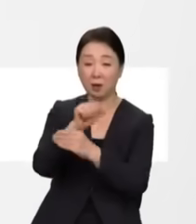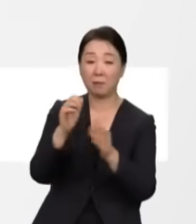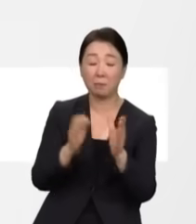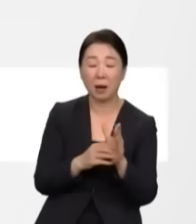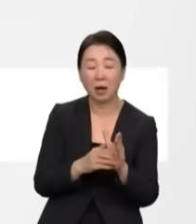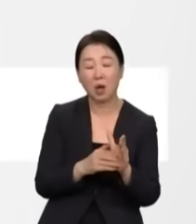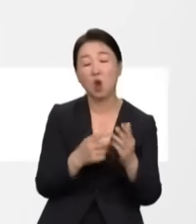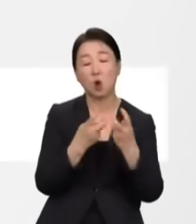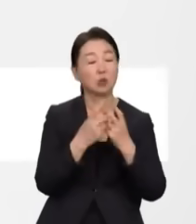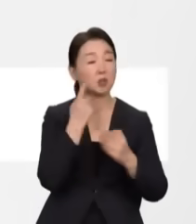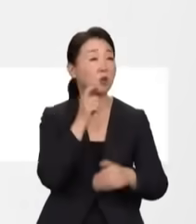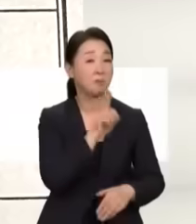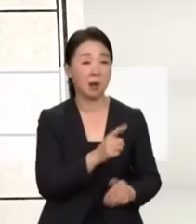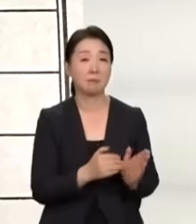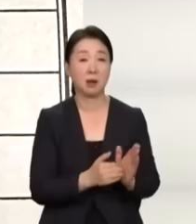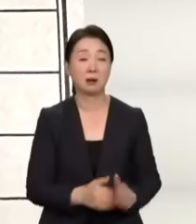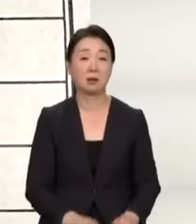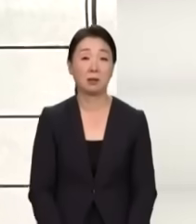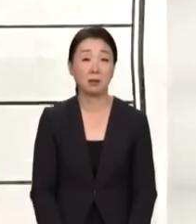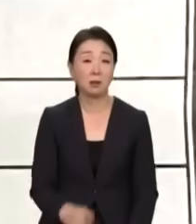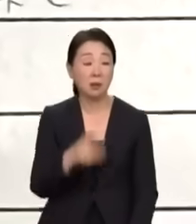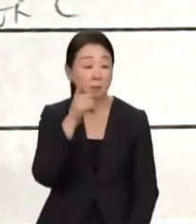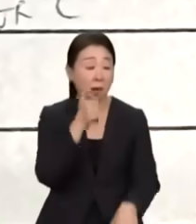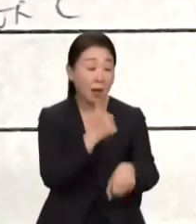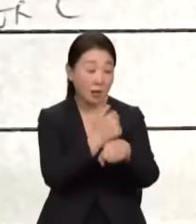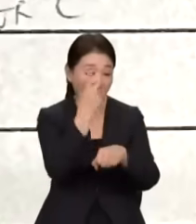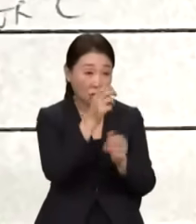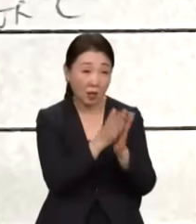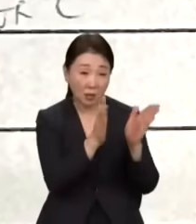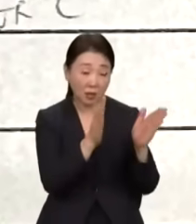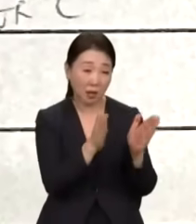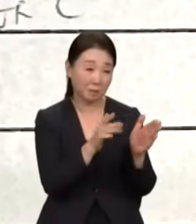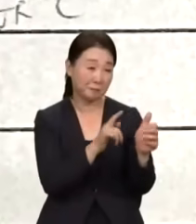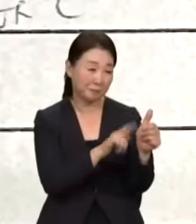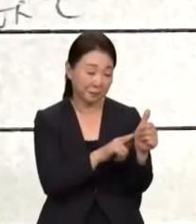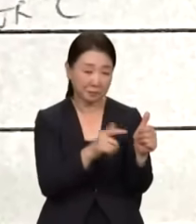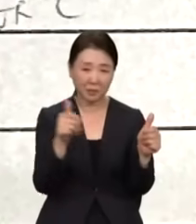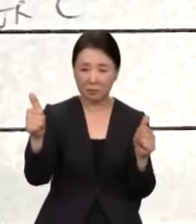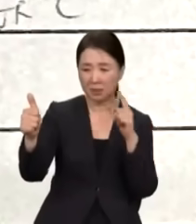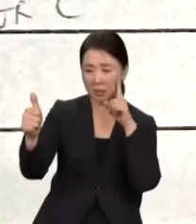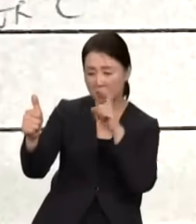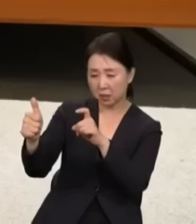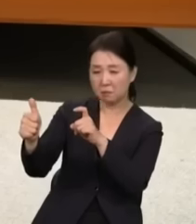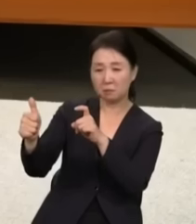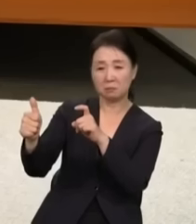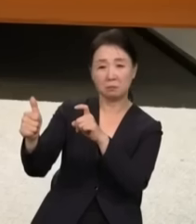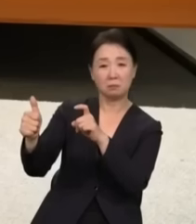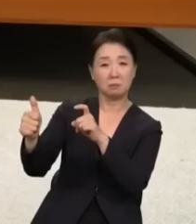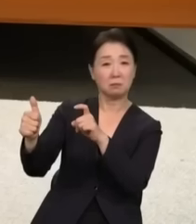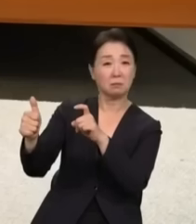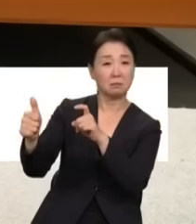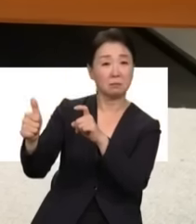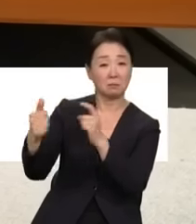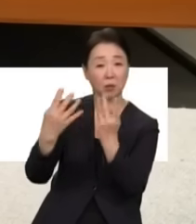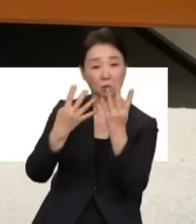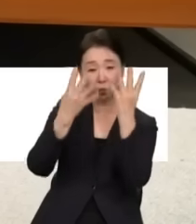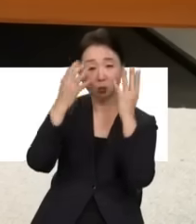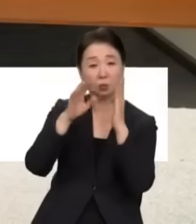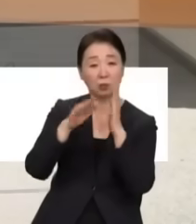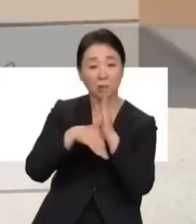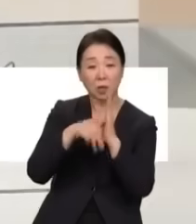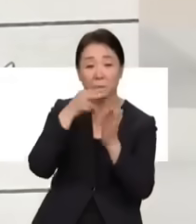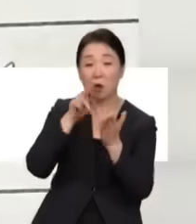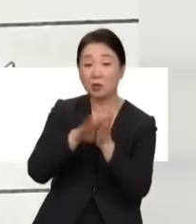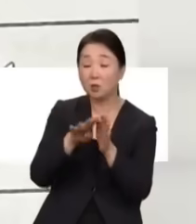거짓말 할 수밖에 없는 상황이었고 마약 수사가 시작되자 AC는 BC를 의심하기 시작했습니다. 이제 교도서에서 그